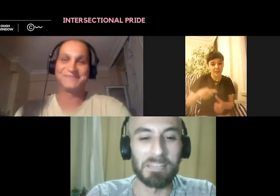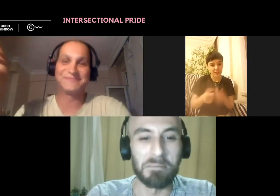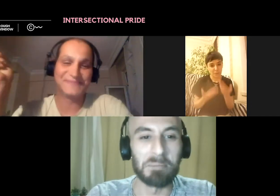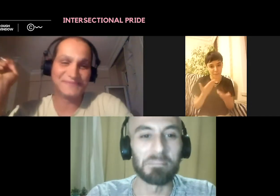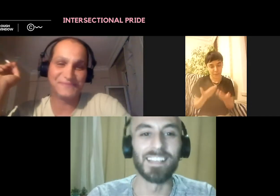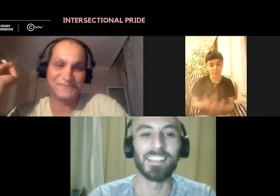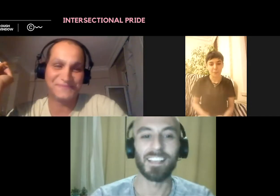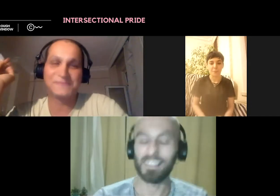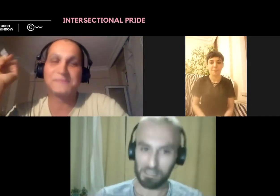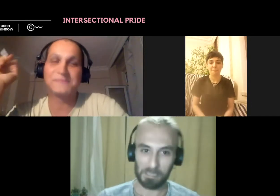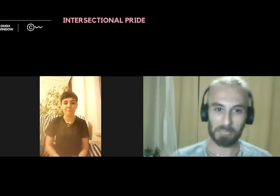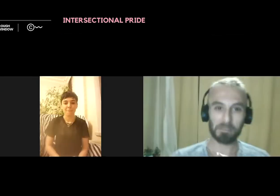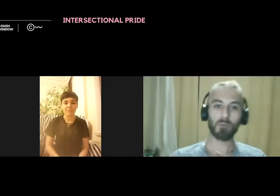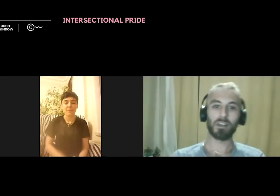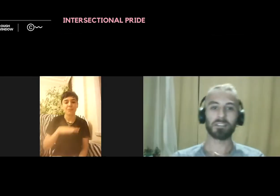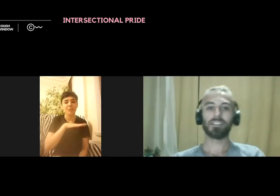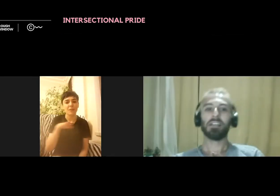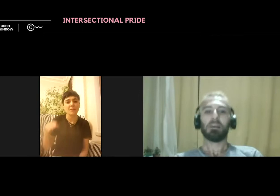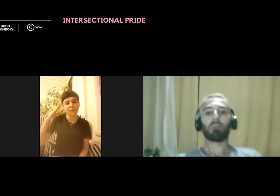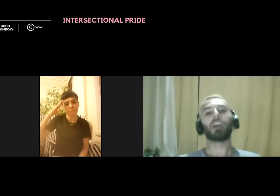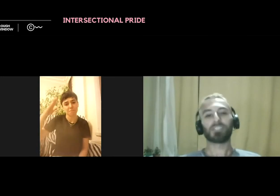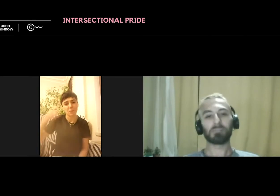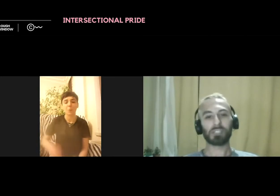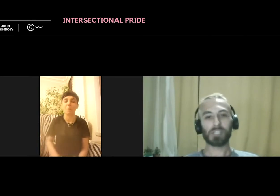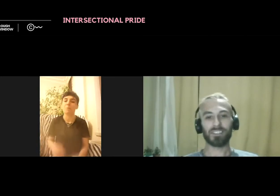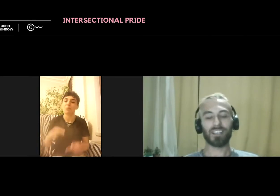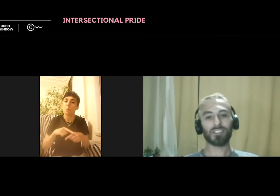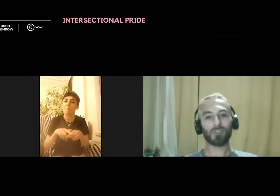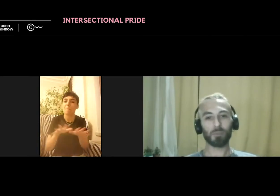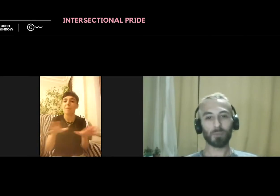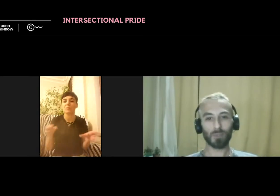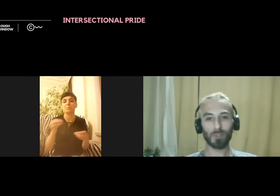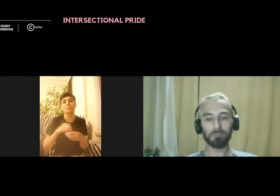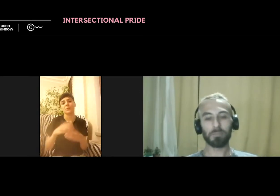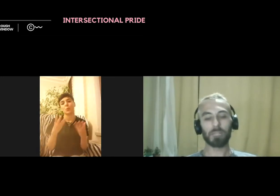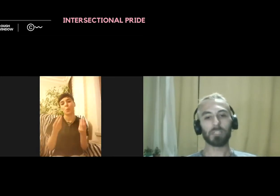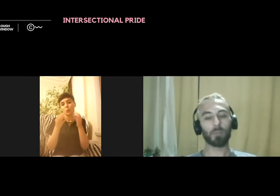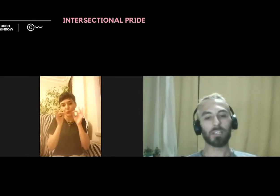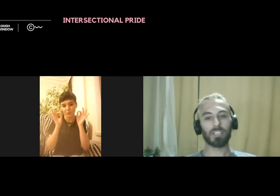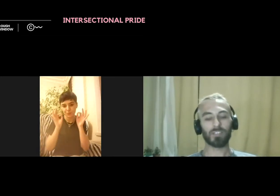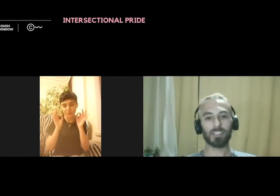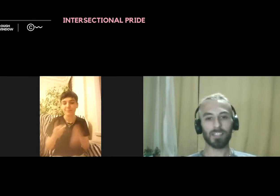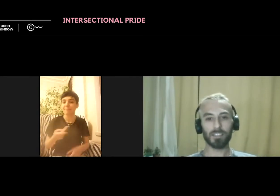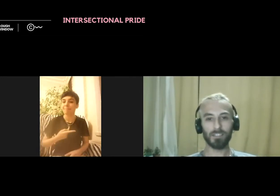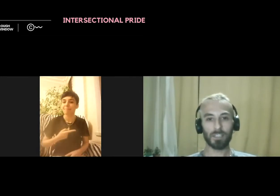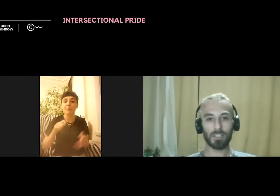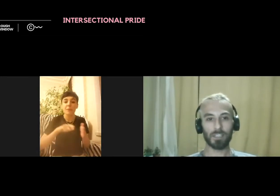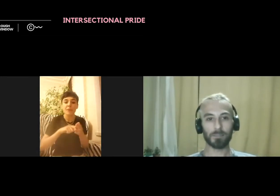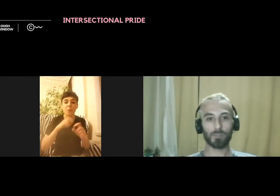Okay, tamam. Herkese merhaba. Bu anı paylaştığımız için gerçekten çok mutluyum. Benim adım Ömer Tevfik